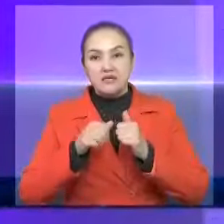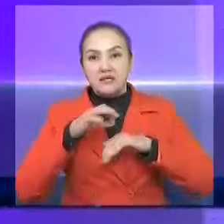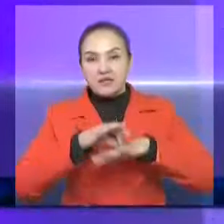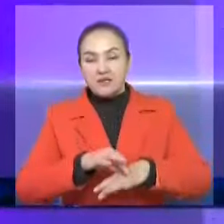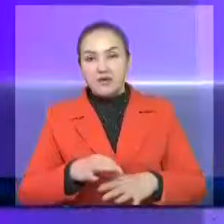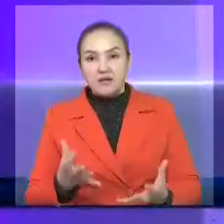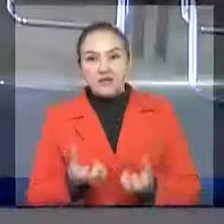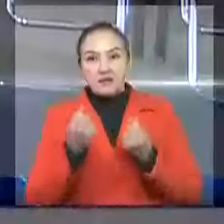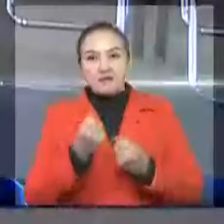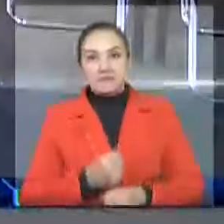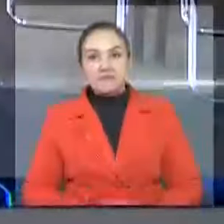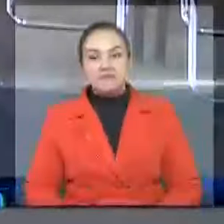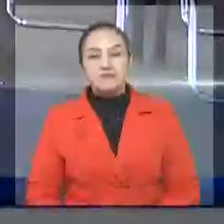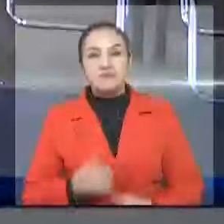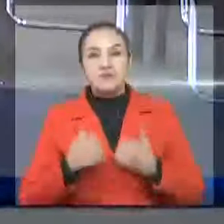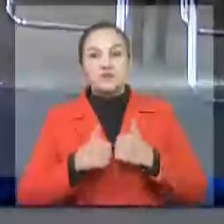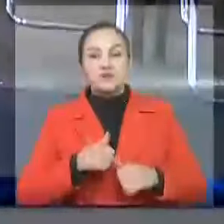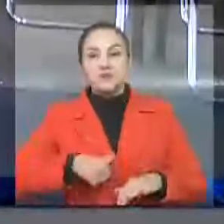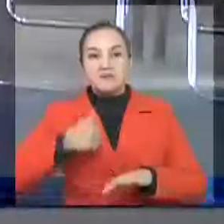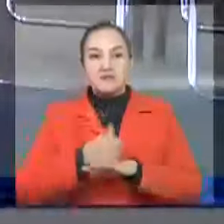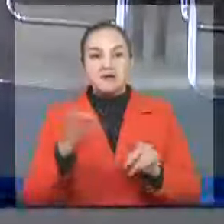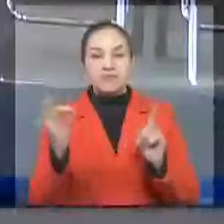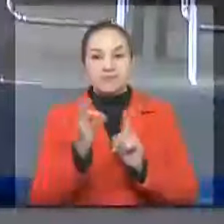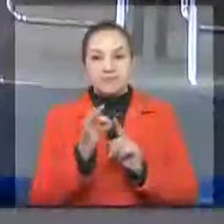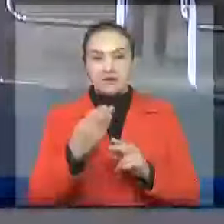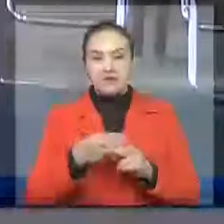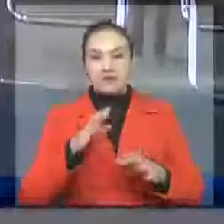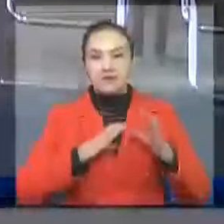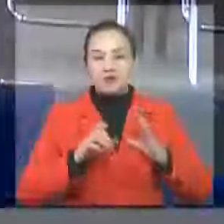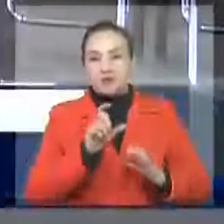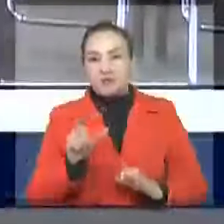ұйымдастыруды қолға алмақ. Конкурстың басты мақсаты бұл